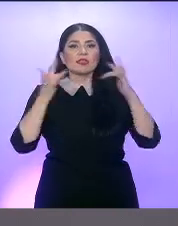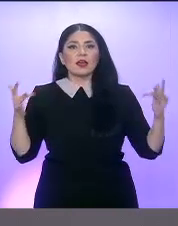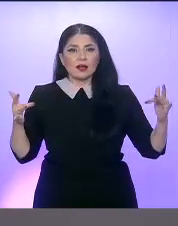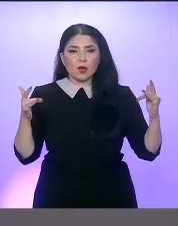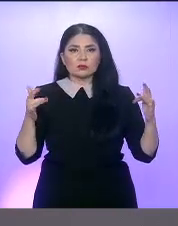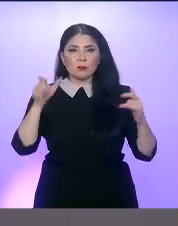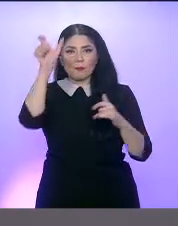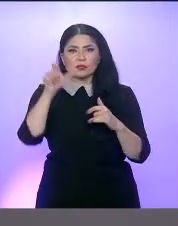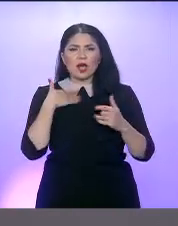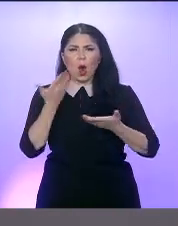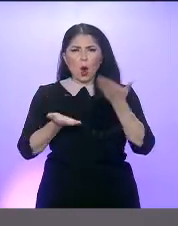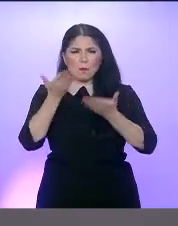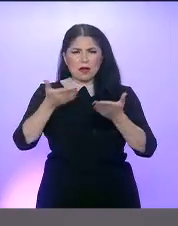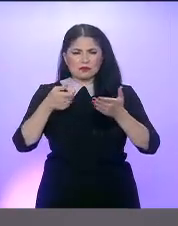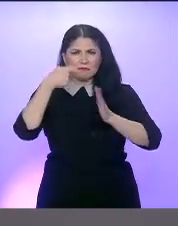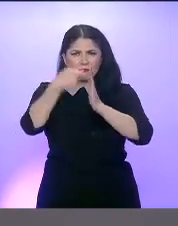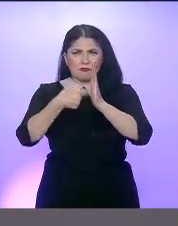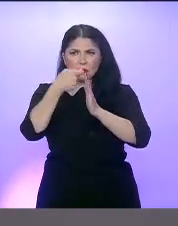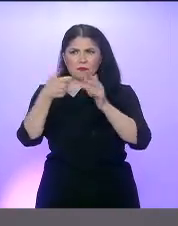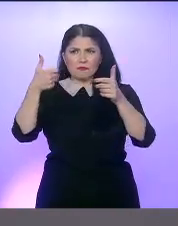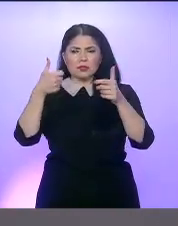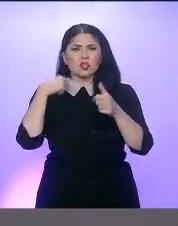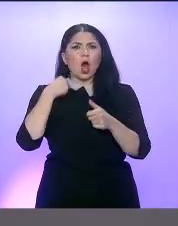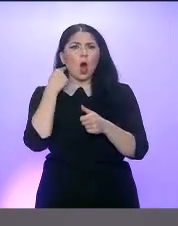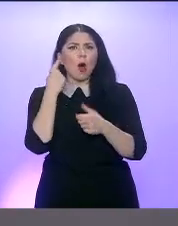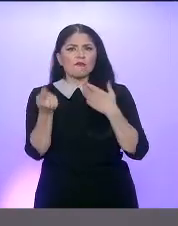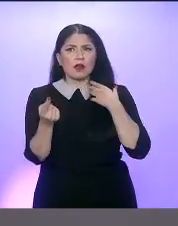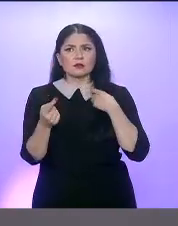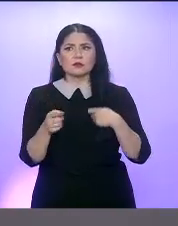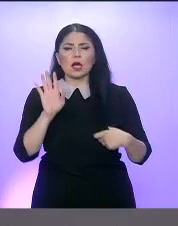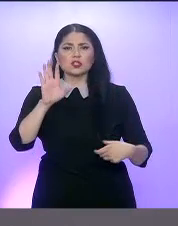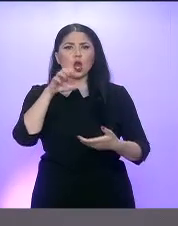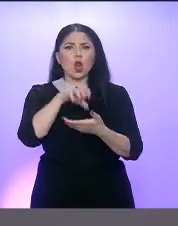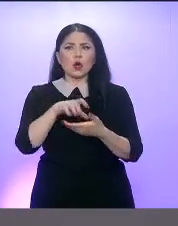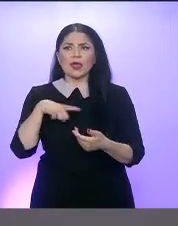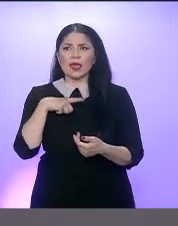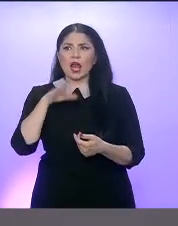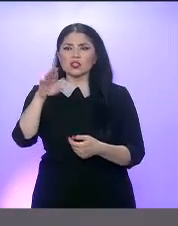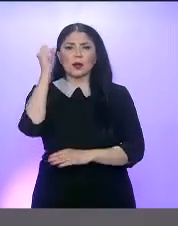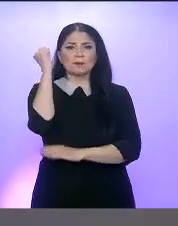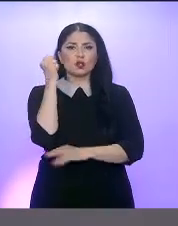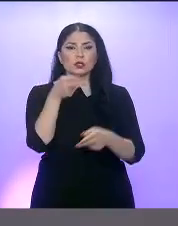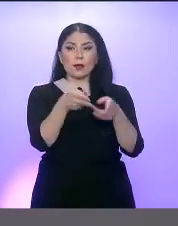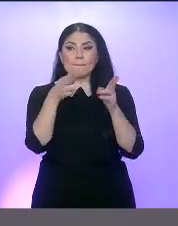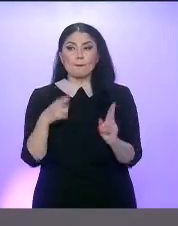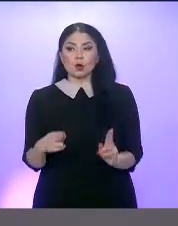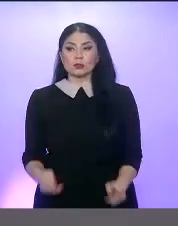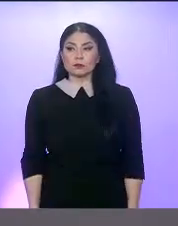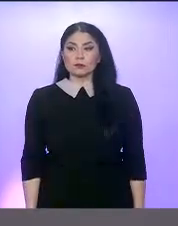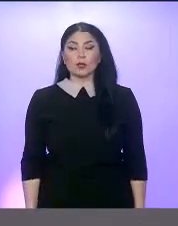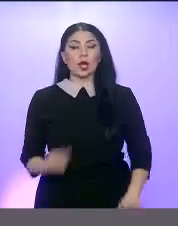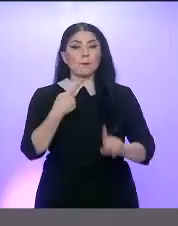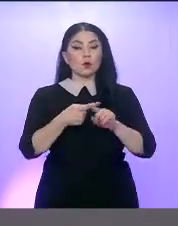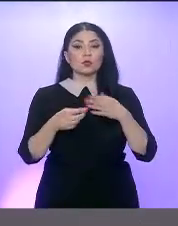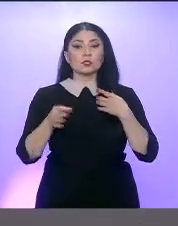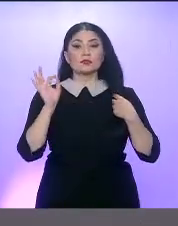care au comparat imaginile, au aflat că ținta respectivă era acest picior de pod. În plus,